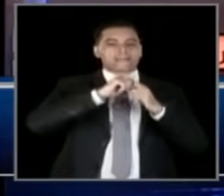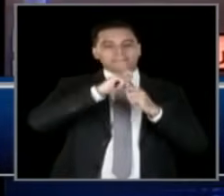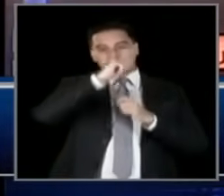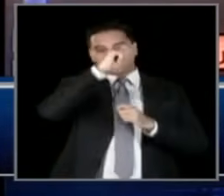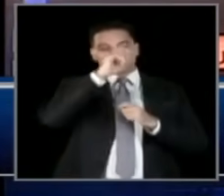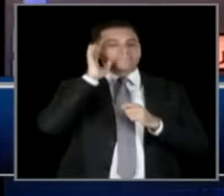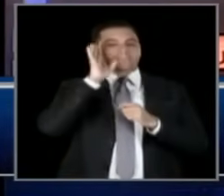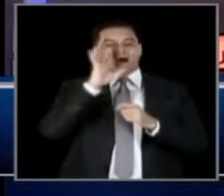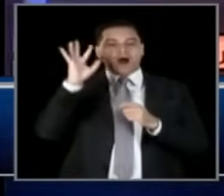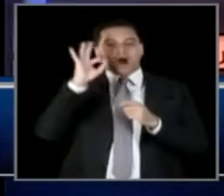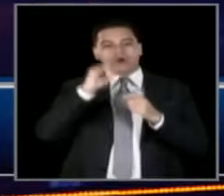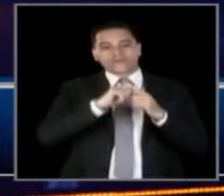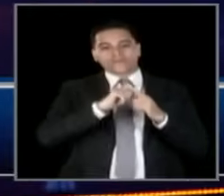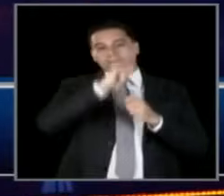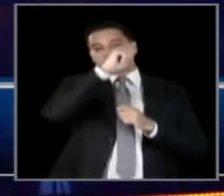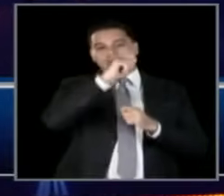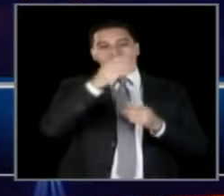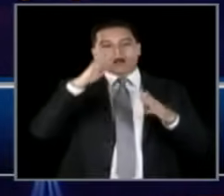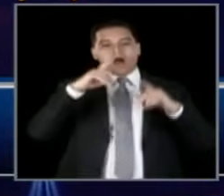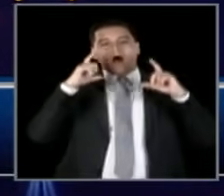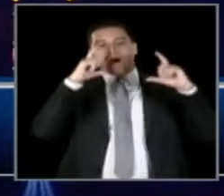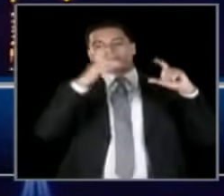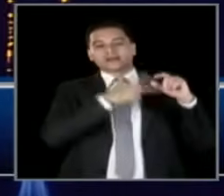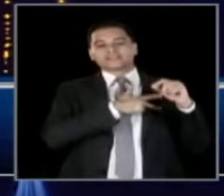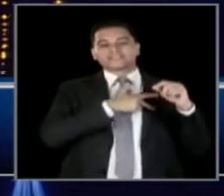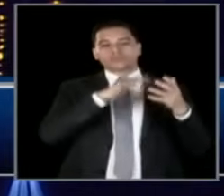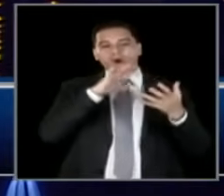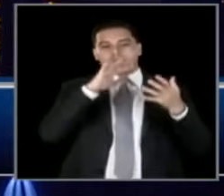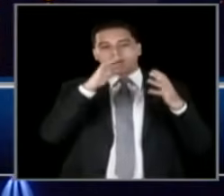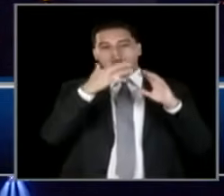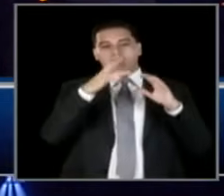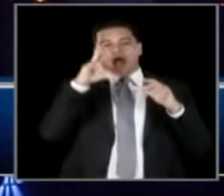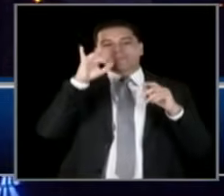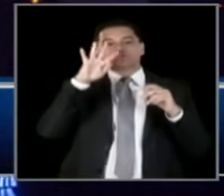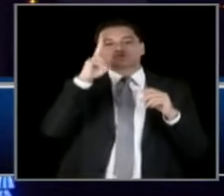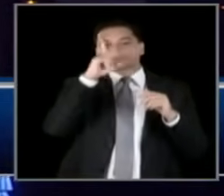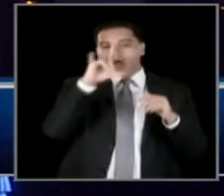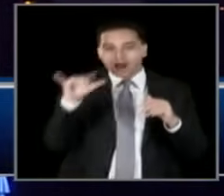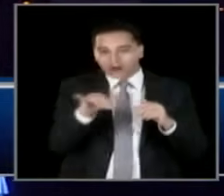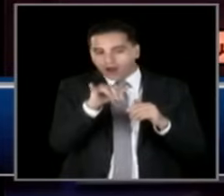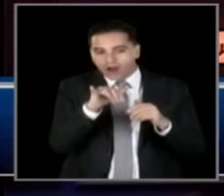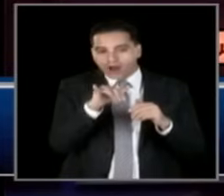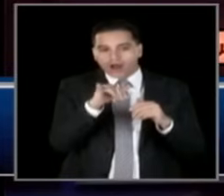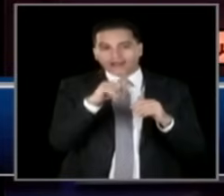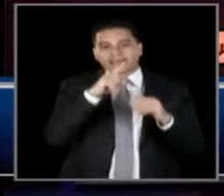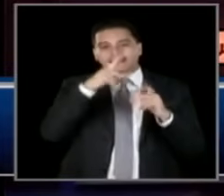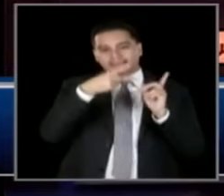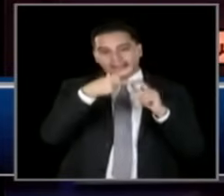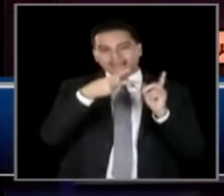الأعلى في الكثافة قمر المشترى آيو ده بقى رقم